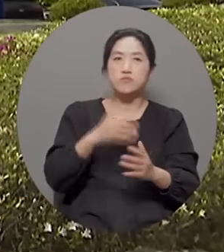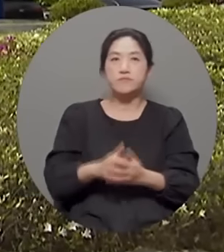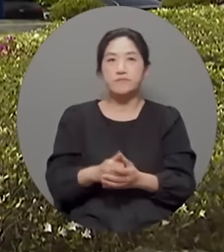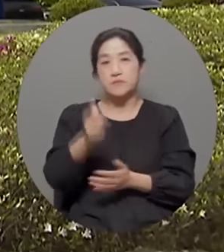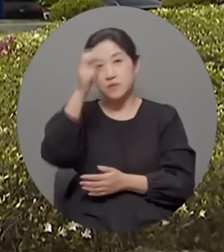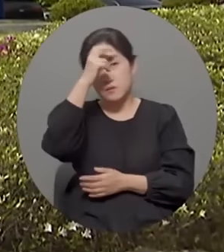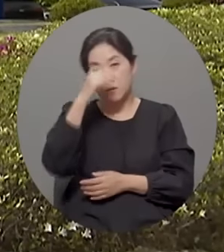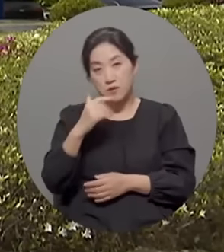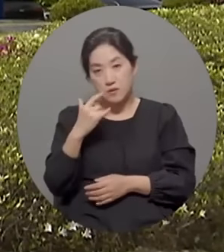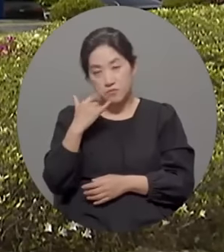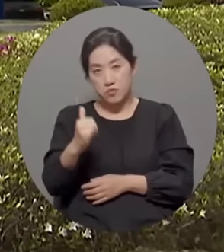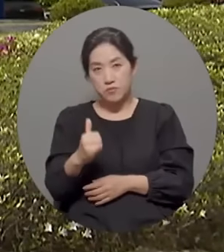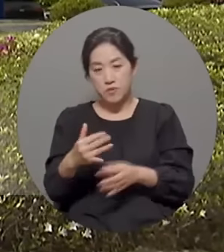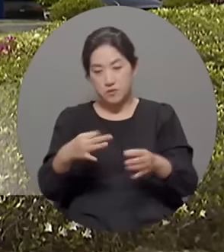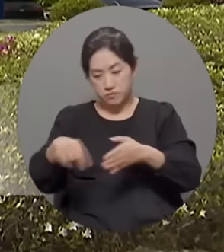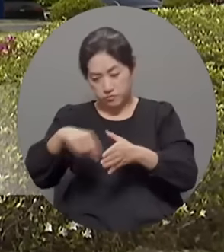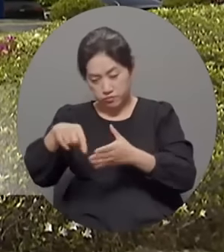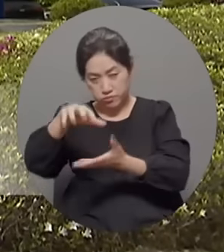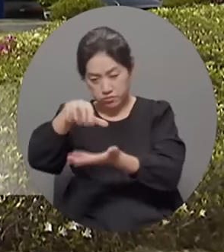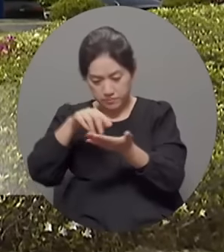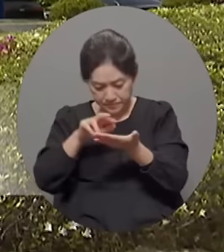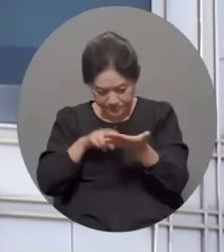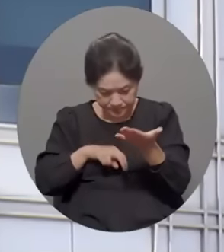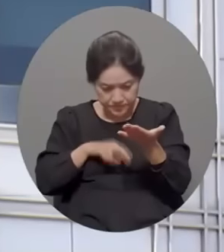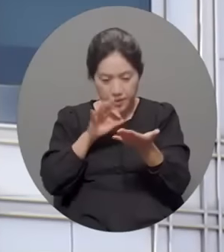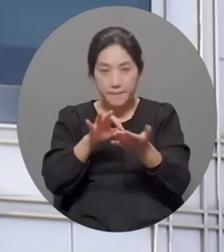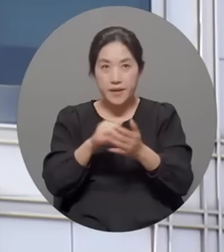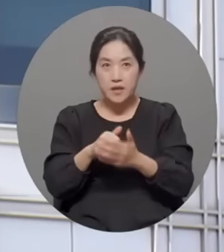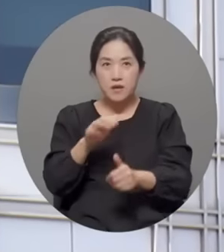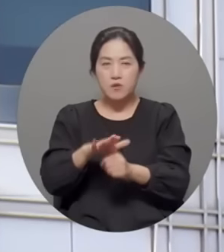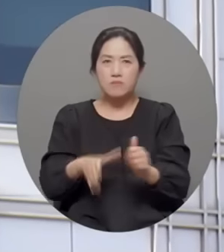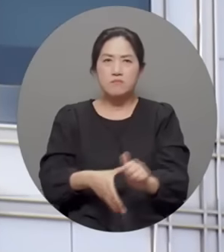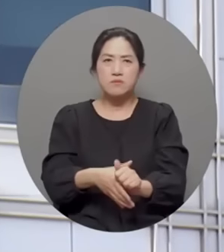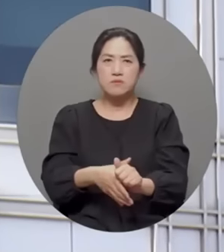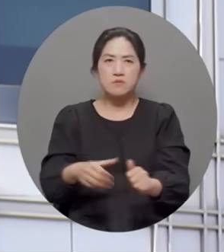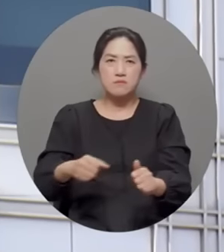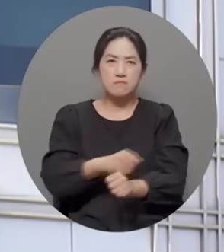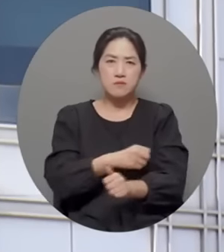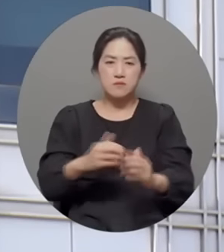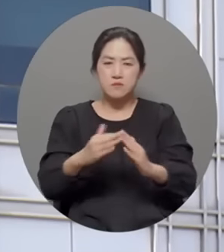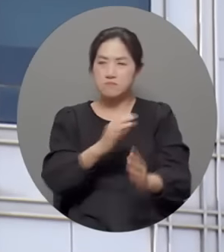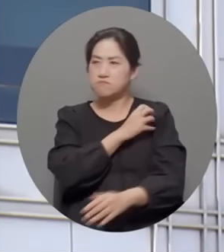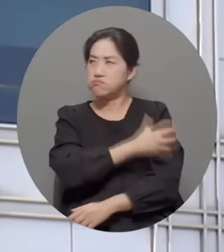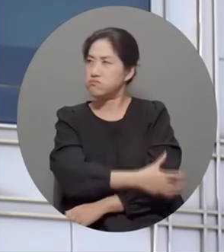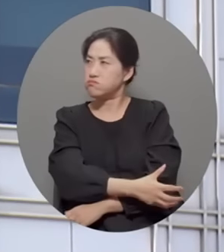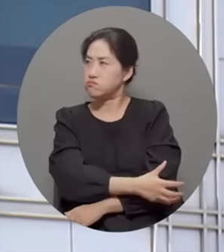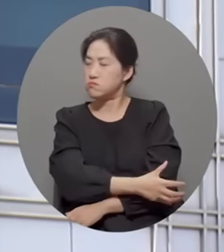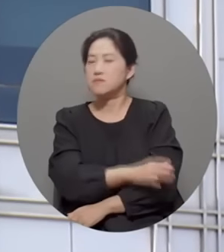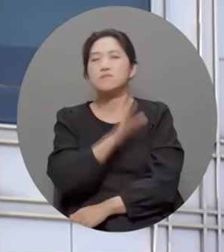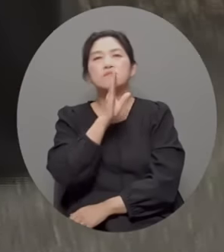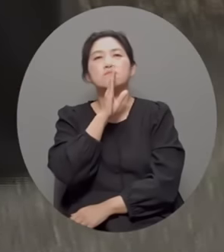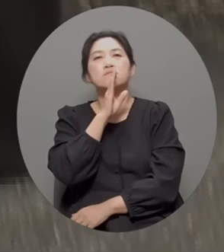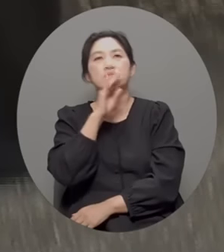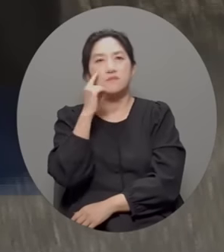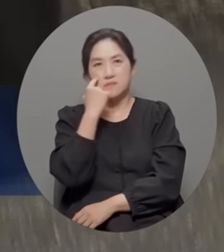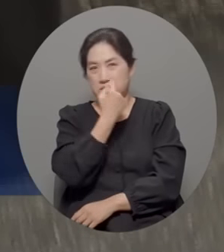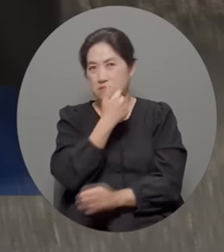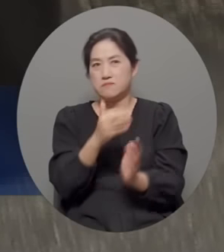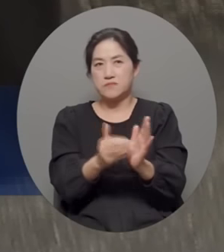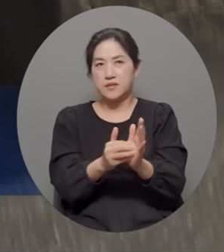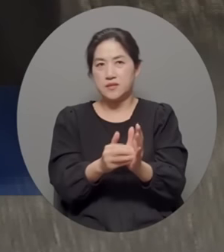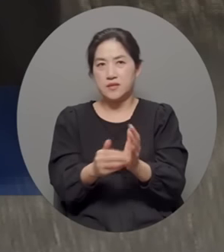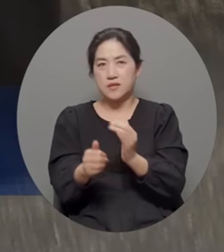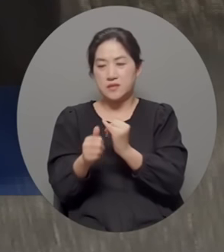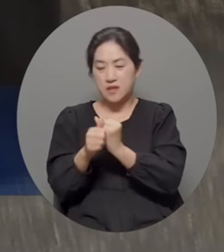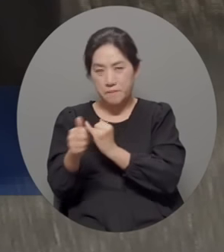경찰은 부모의 금융 거래 자료 등을 분석해 아이들이 학대당하거나 집에 방치된 것을 확인했습니다. 남편이랑 같이